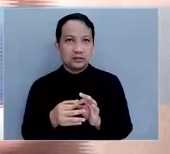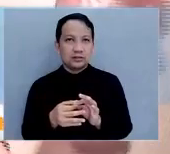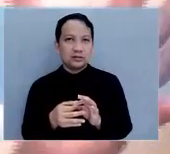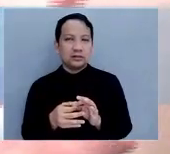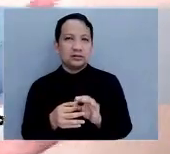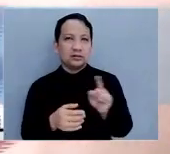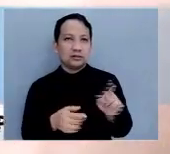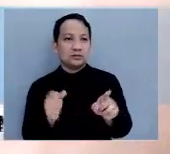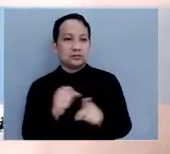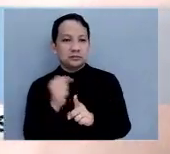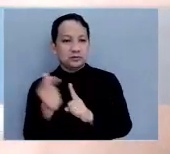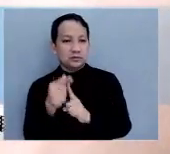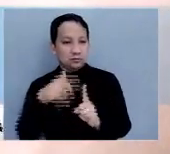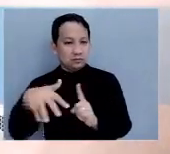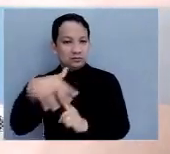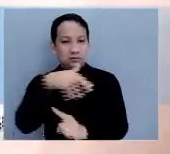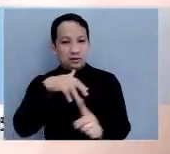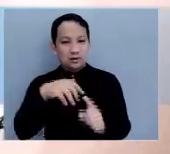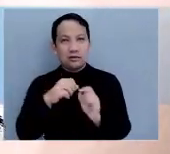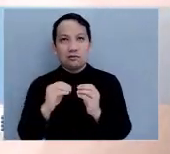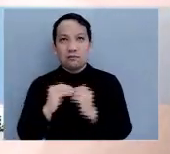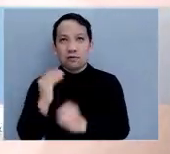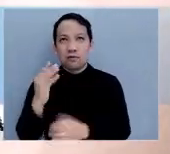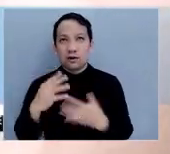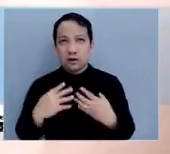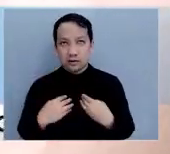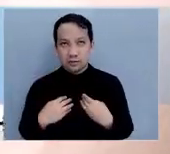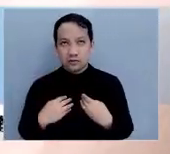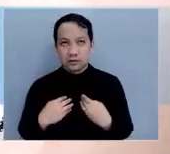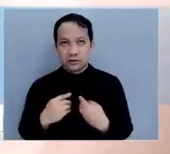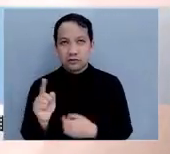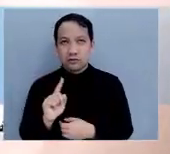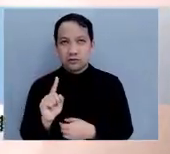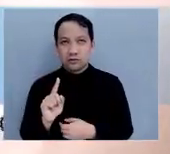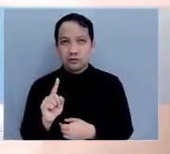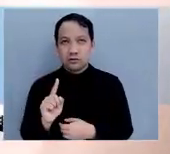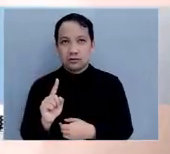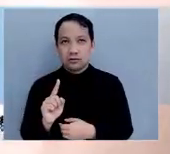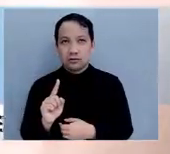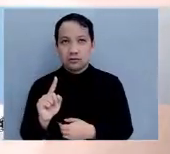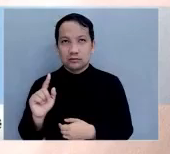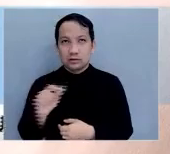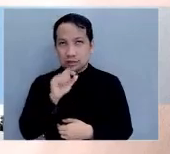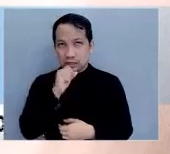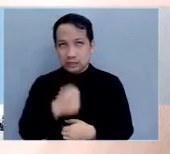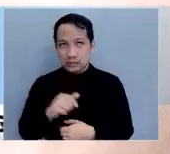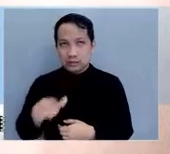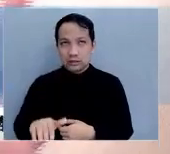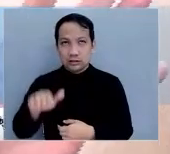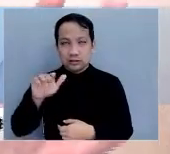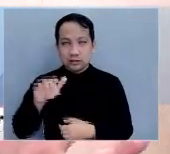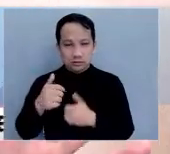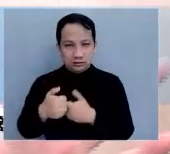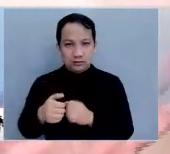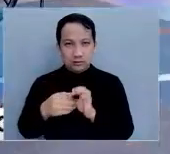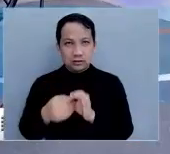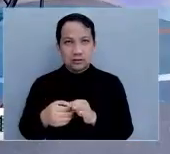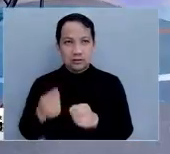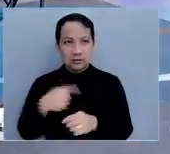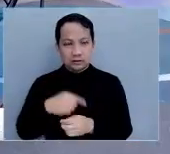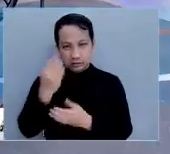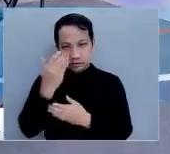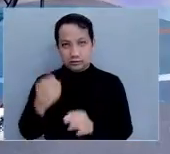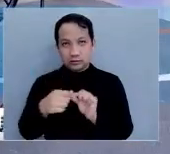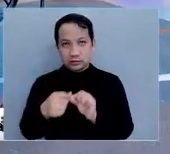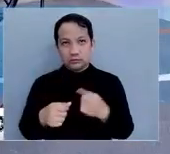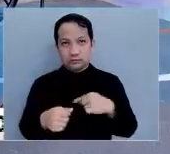yung society naman ngayon kasi is more accepting ng mga, kunwari medyo tumatanda ka na, wala ka pang relasyon. Mm-hmm. Dati kasi talagang ano yun